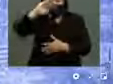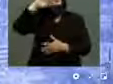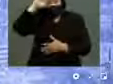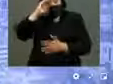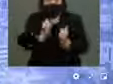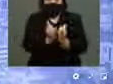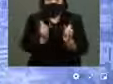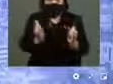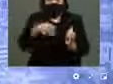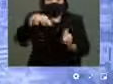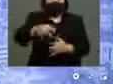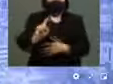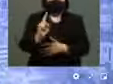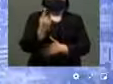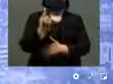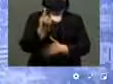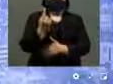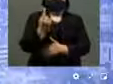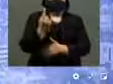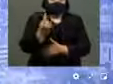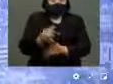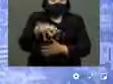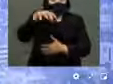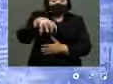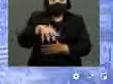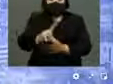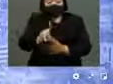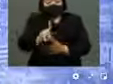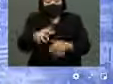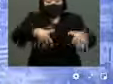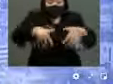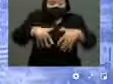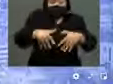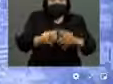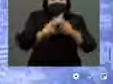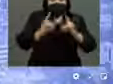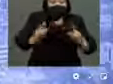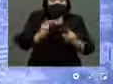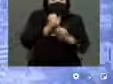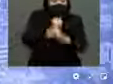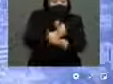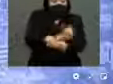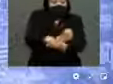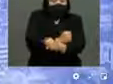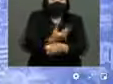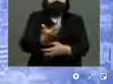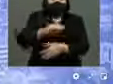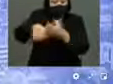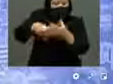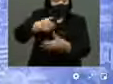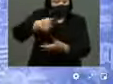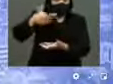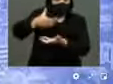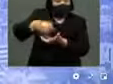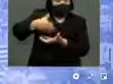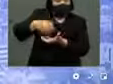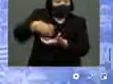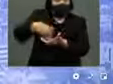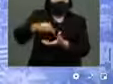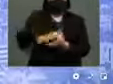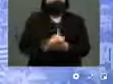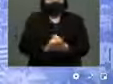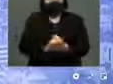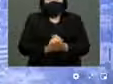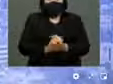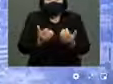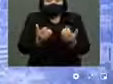าณตรงนี้ส่วนพื้นที่เสี่ยงเช่นชุมชนแออัดแคมป์ก่อสร้างเดี๋ยวผมจะพูดอยู่ในตรงนี้ครับต่อเลยครับแล้วกันนะครับ